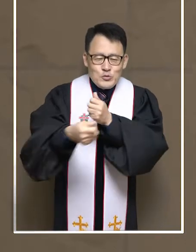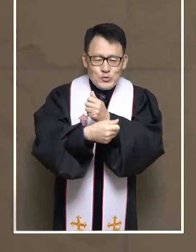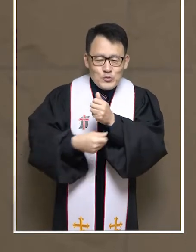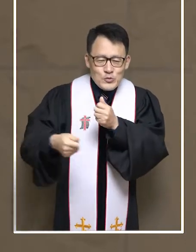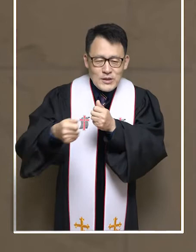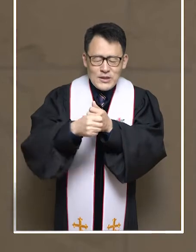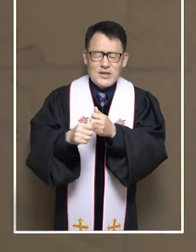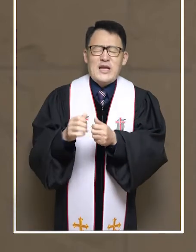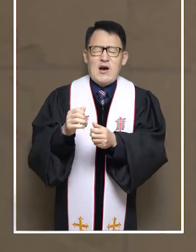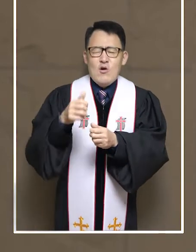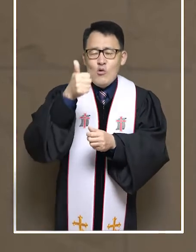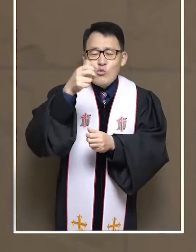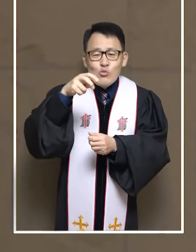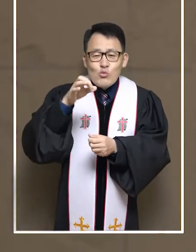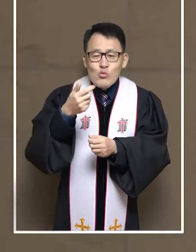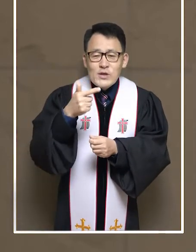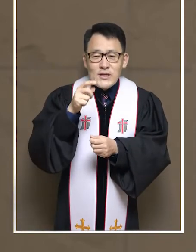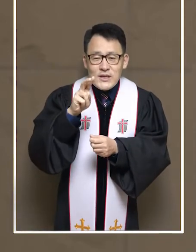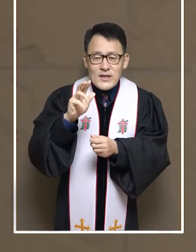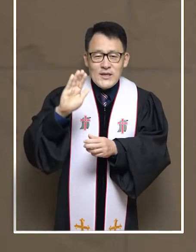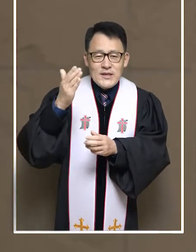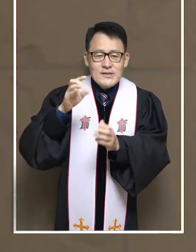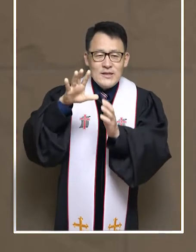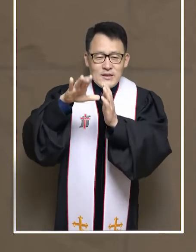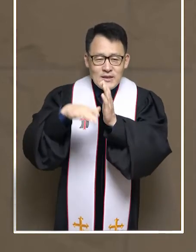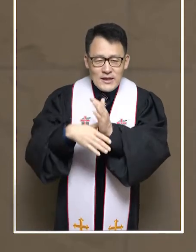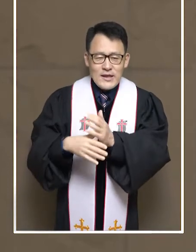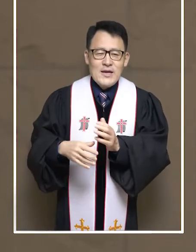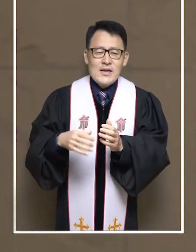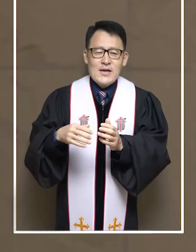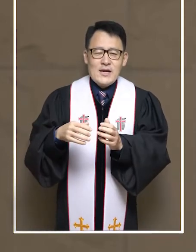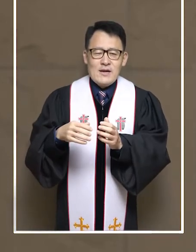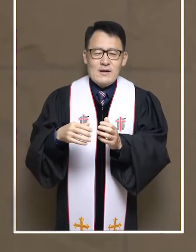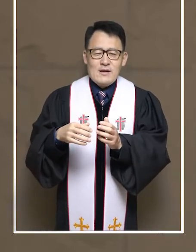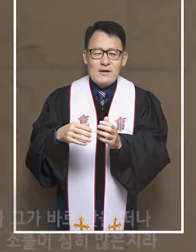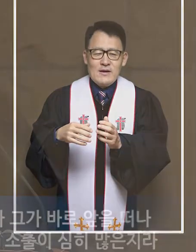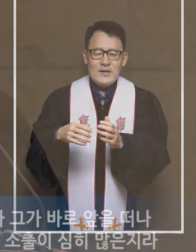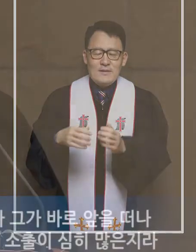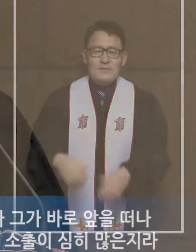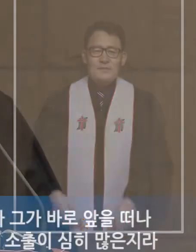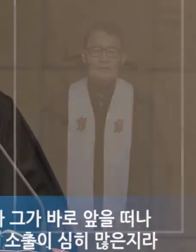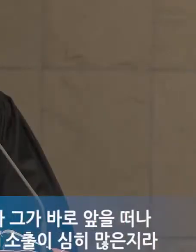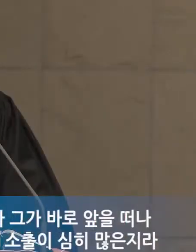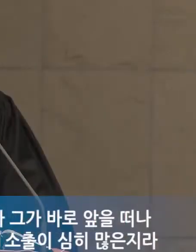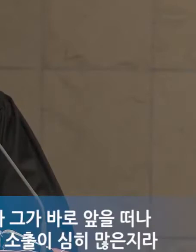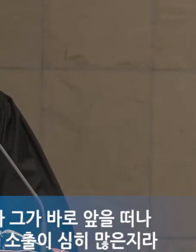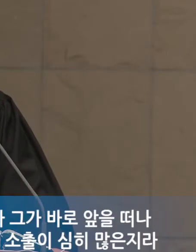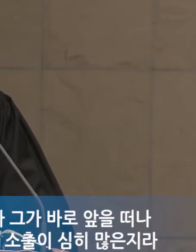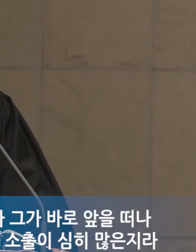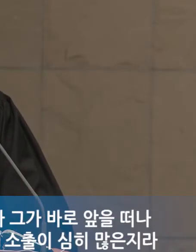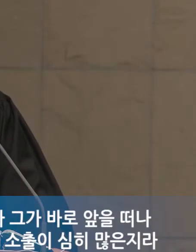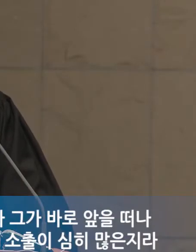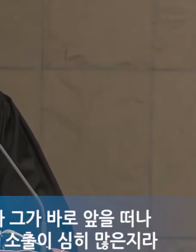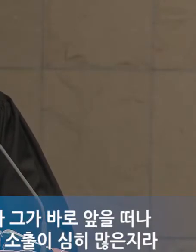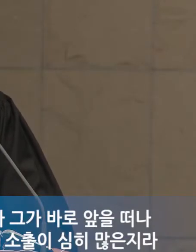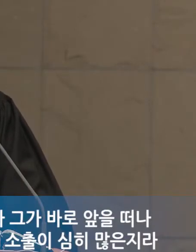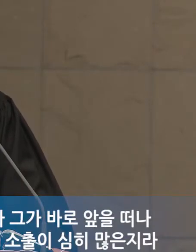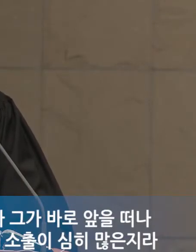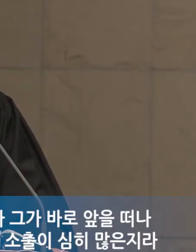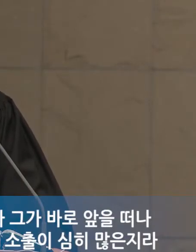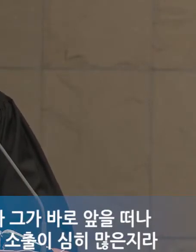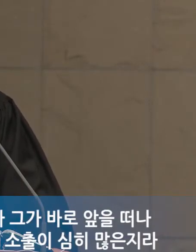밭의 소출들을 모아서 흉년에 대비하게 되었는데, 창세기 41장